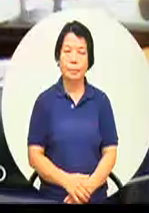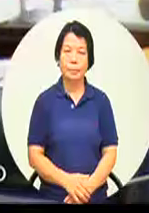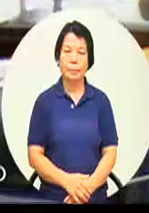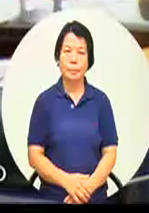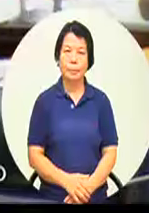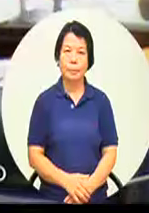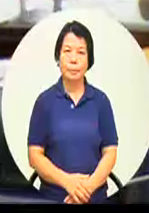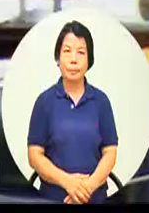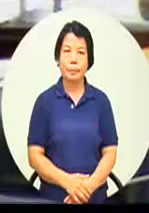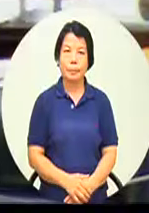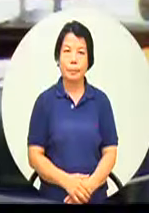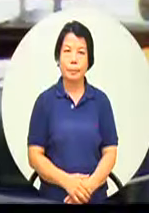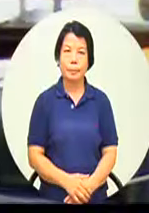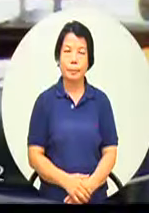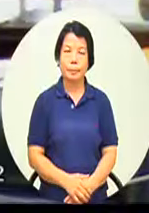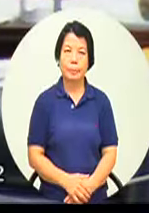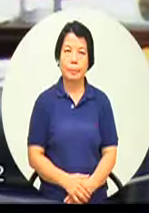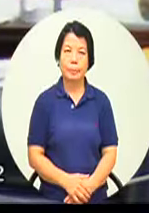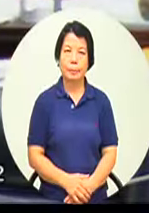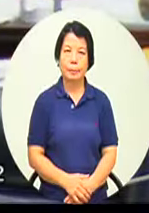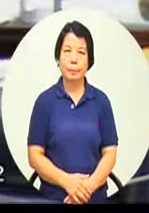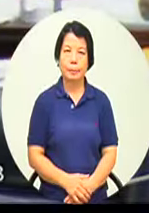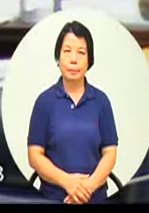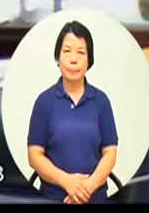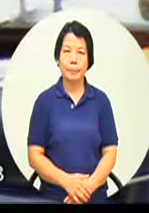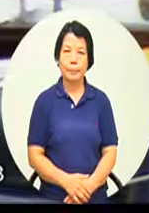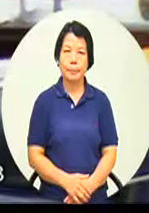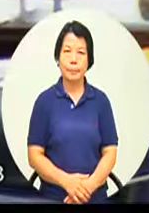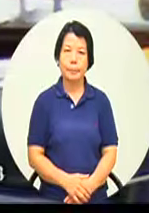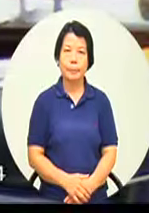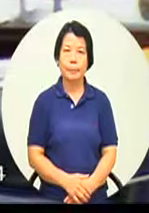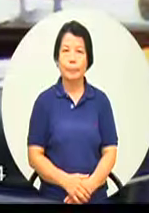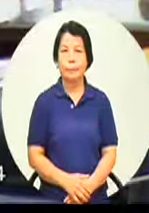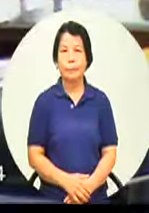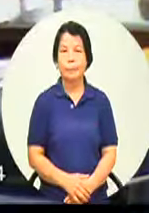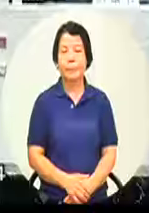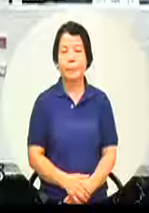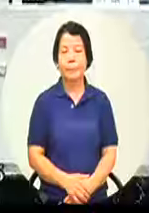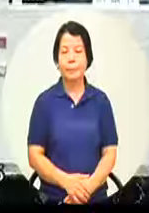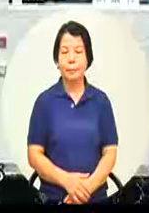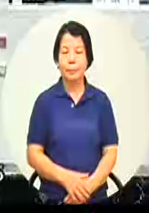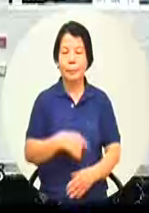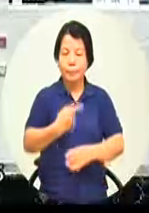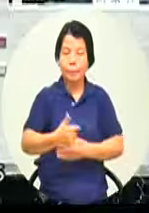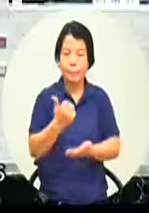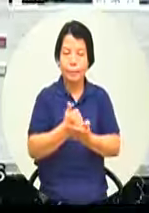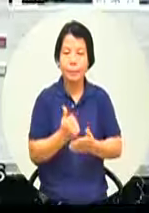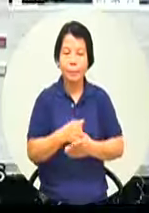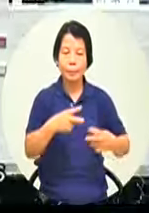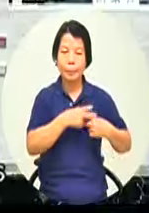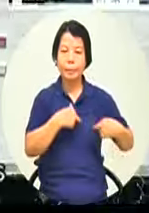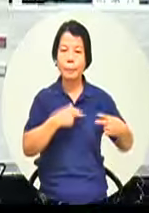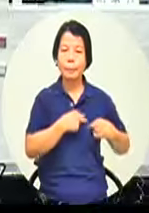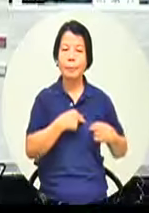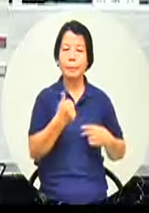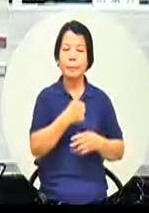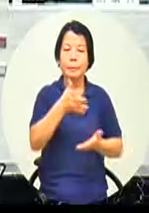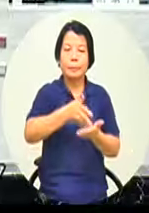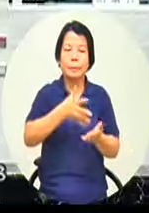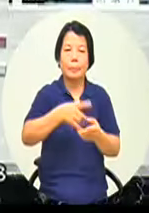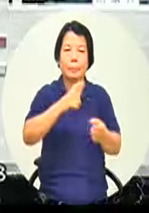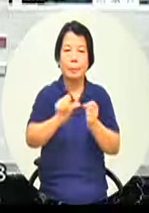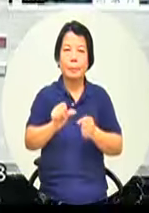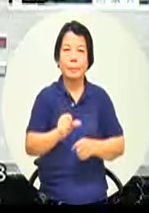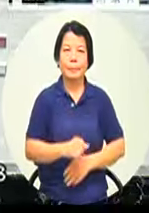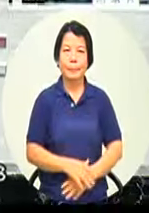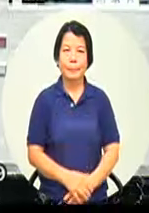哈。 你有叫我去过？好。 好，接着下，请那个蔡金燕议员直选，时间十五分